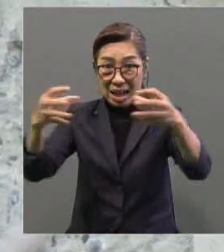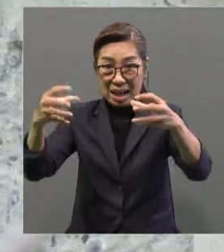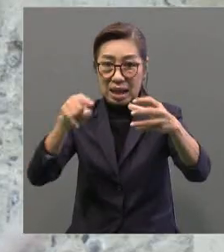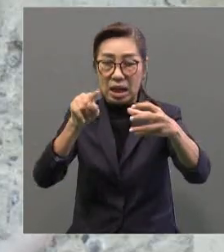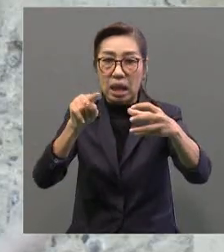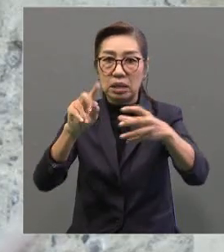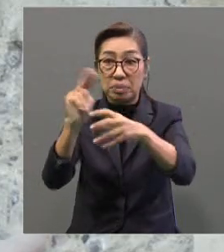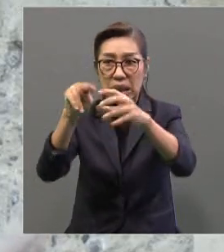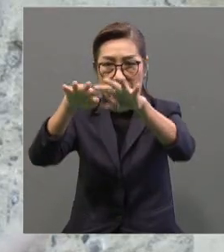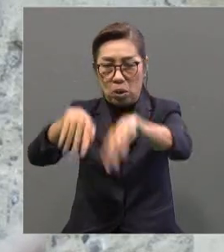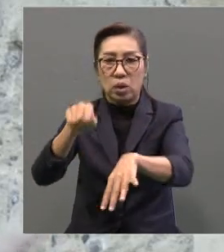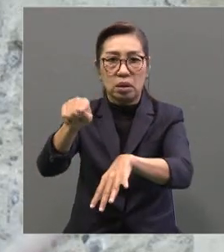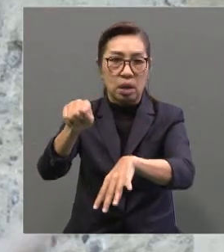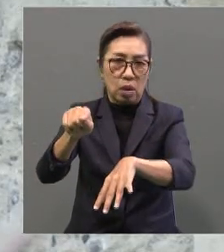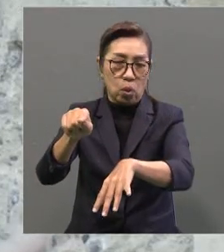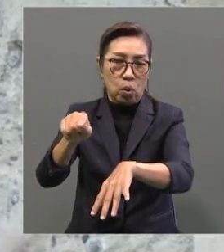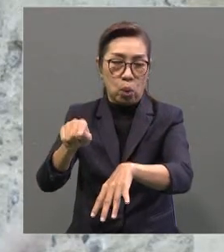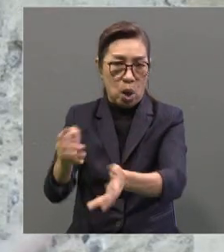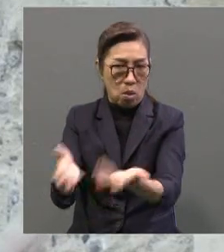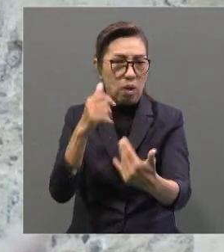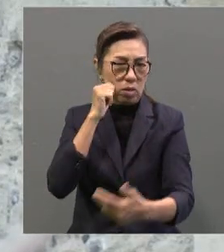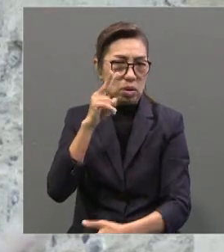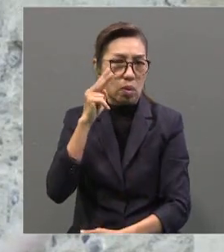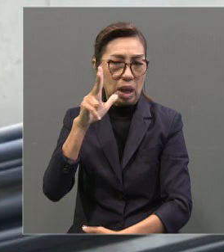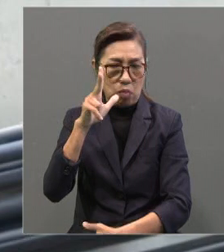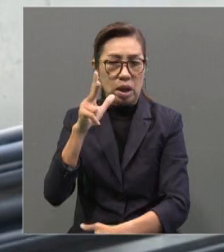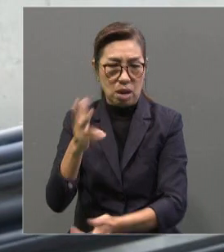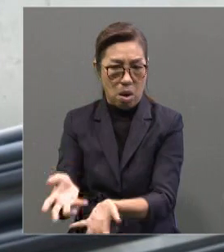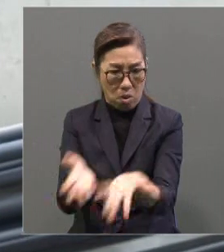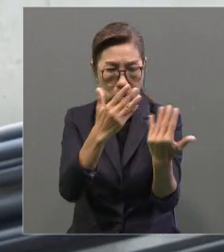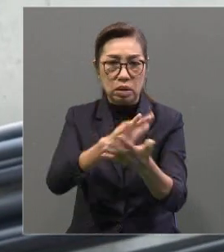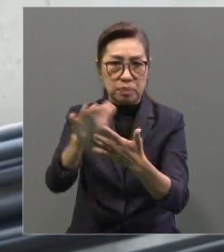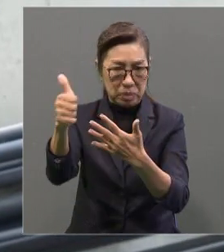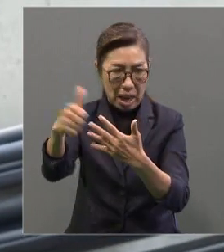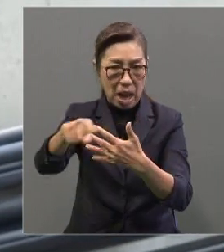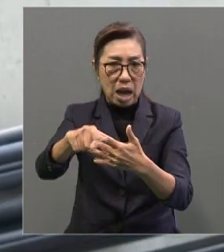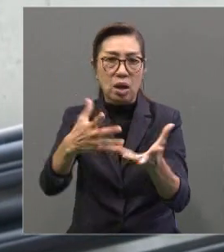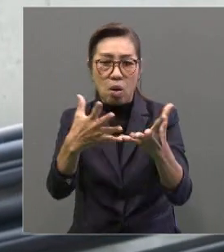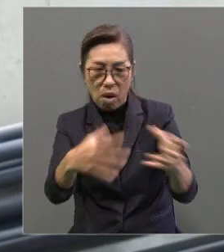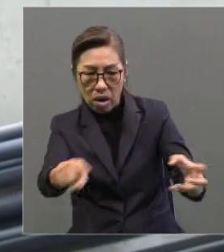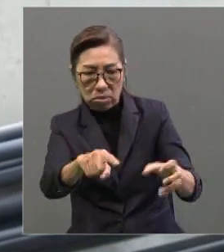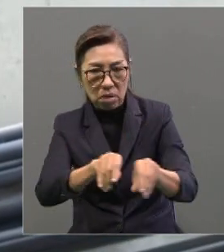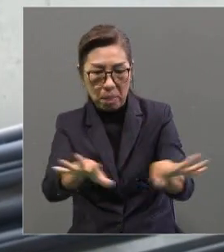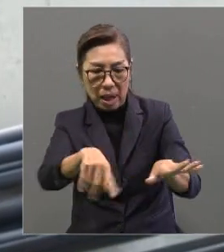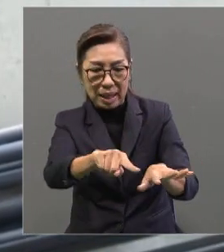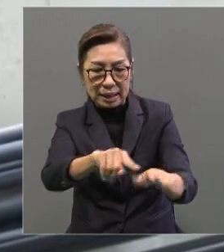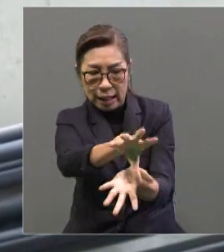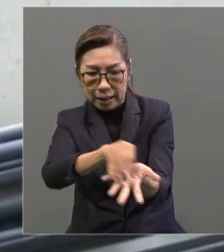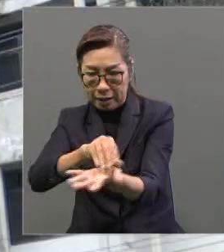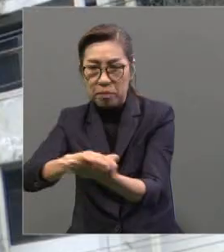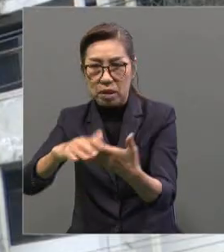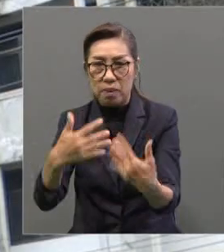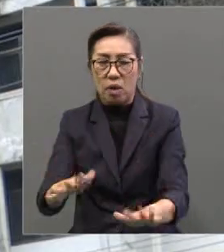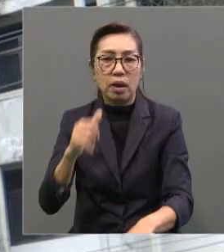น่าจะใช้ระยะเวลาก็คือ 2-3 วันนั่นเองถึงจะทำการรื้อเศษคอนกรีตแล้วก็ส่วนประกอบอื่นๆได้สำ